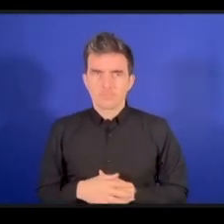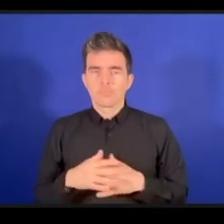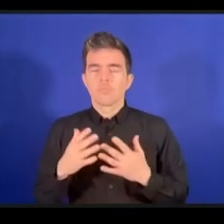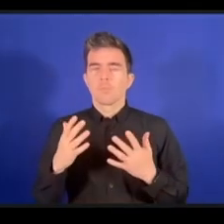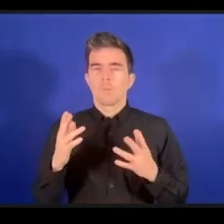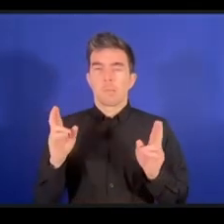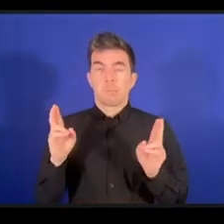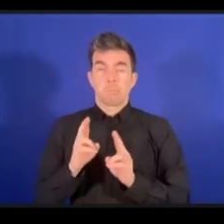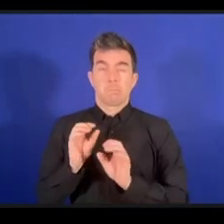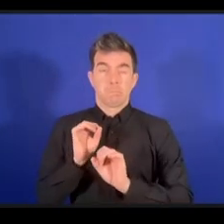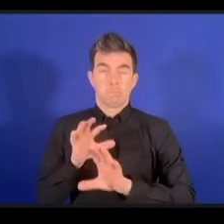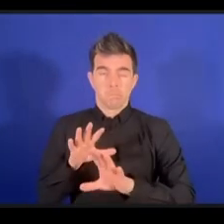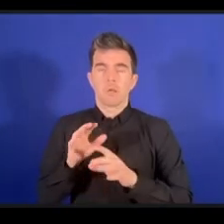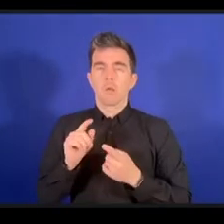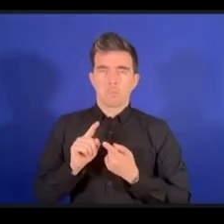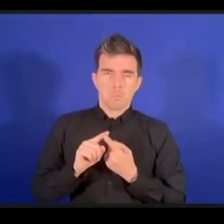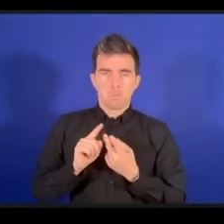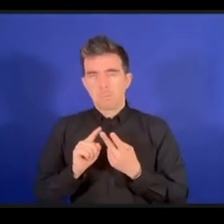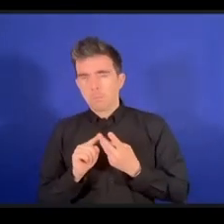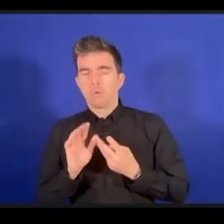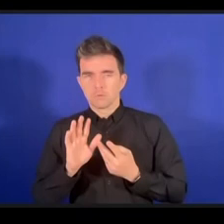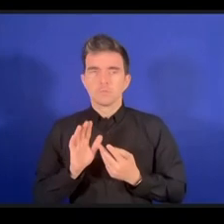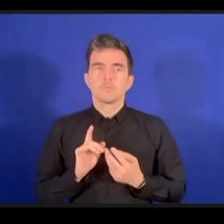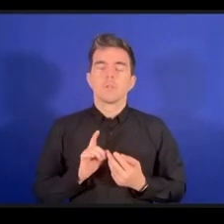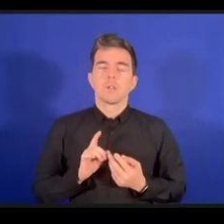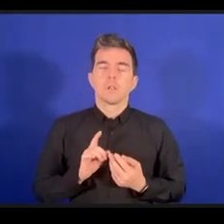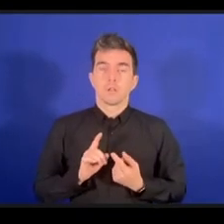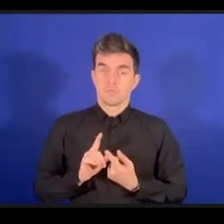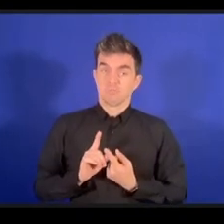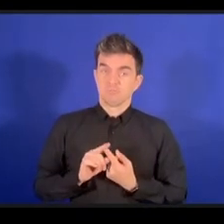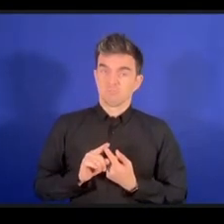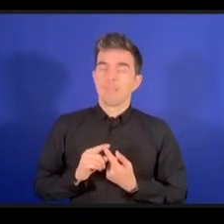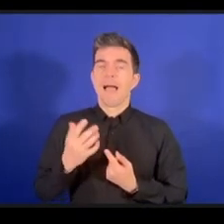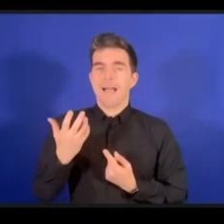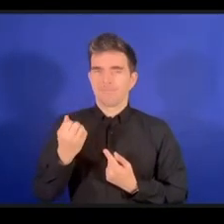很快的讲几点，我觉得有个错误的观点啊，